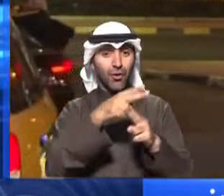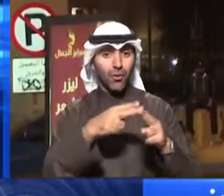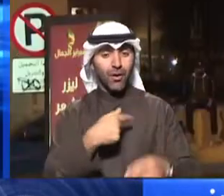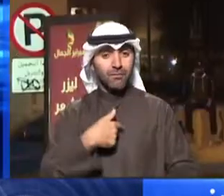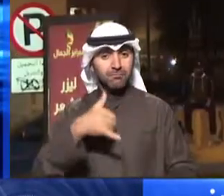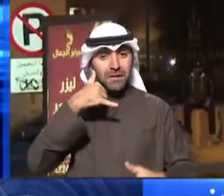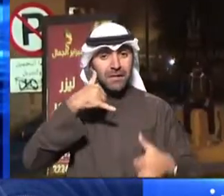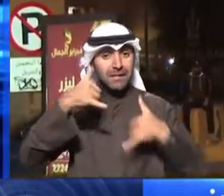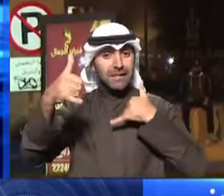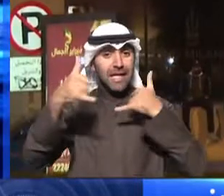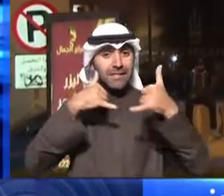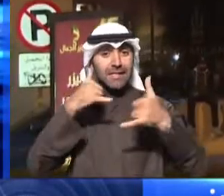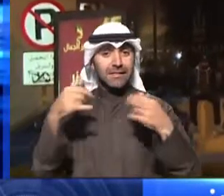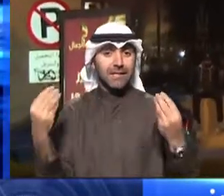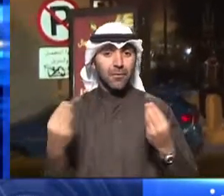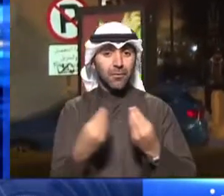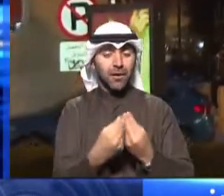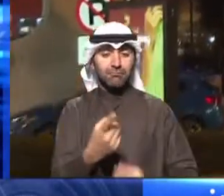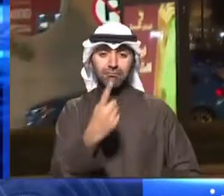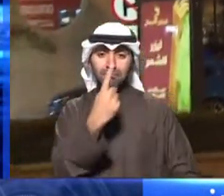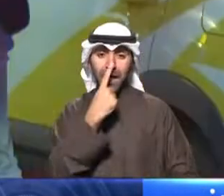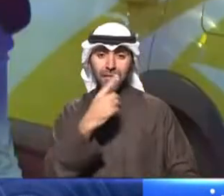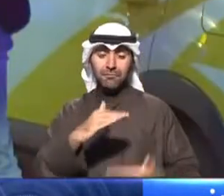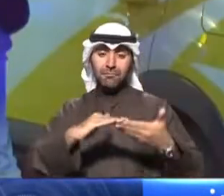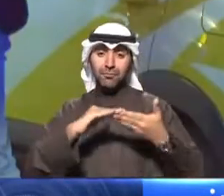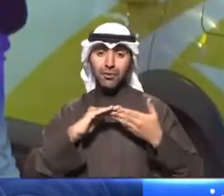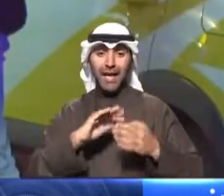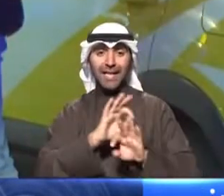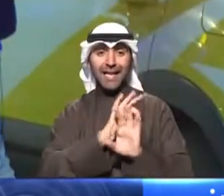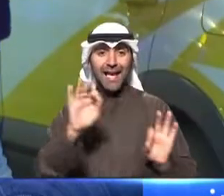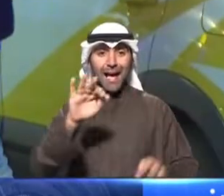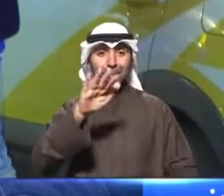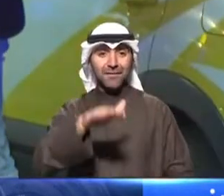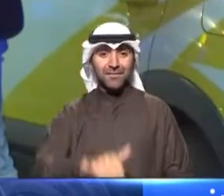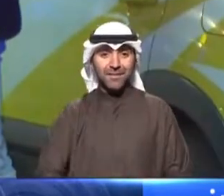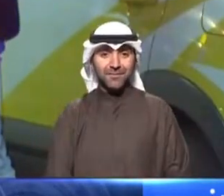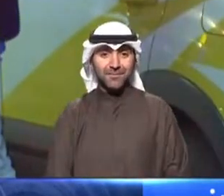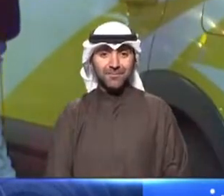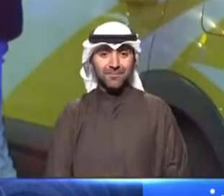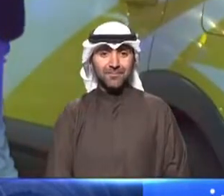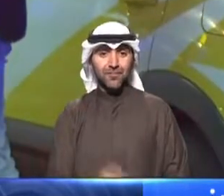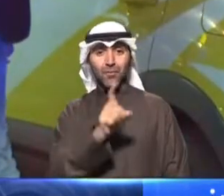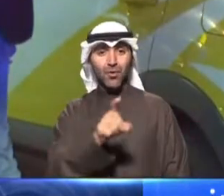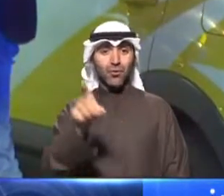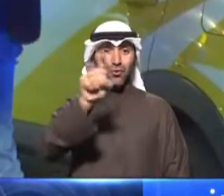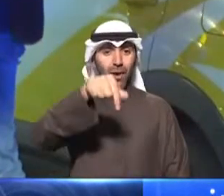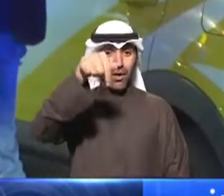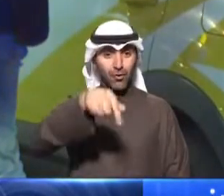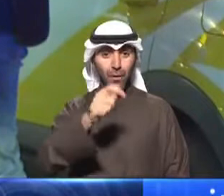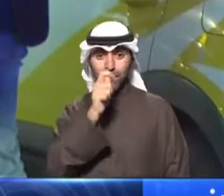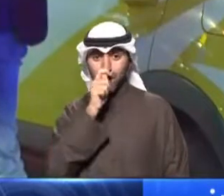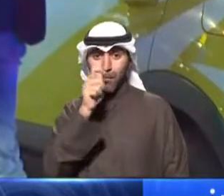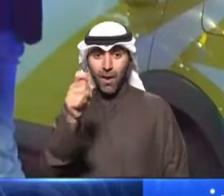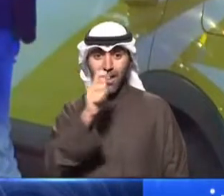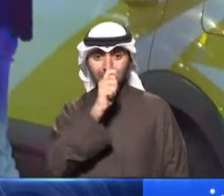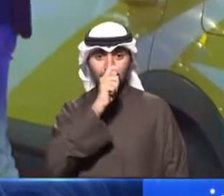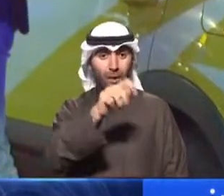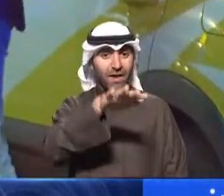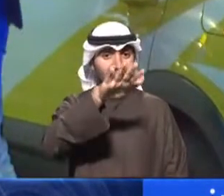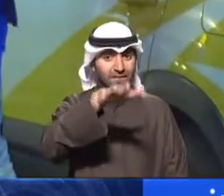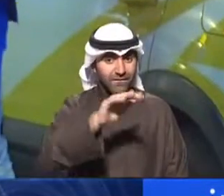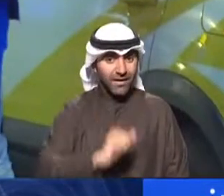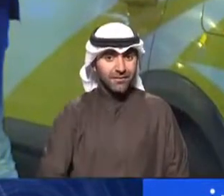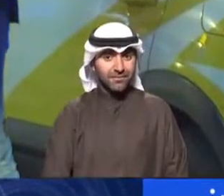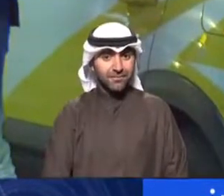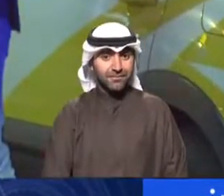لهم ونغلقه. نوعية المخالفات التي تم رصدها في هذا اليوم؟ تشغيل محل على نحو